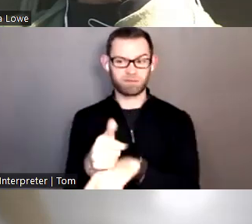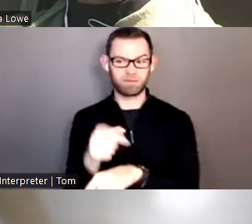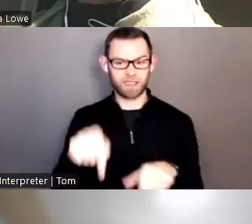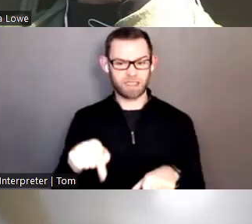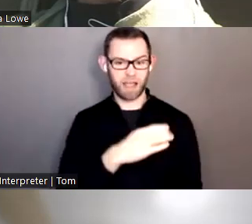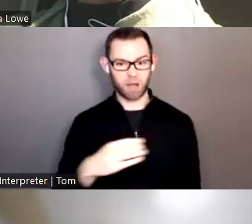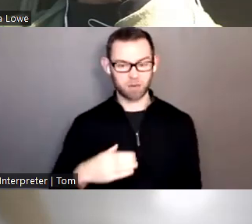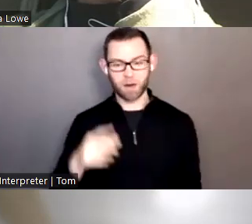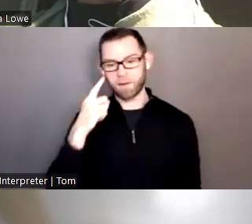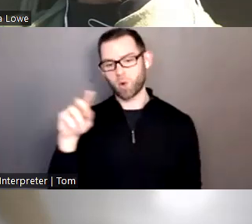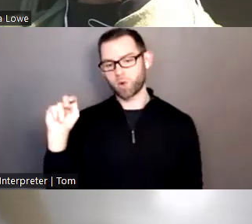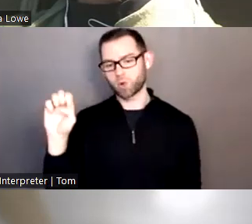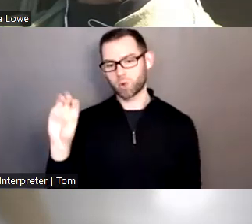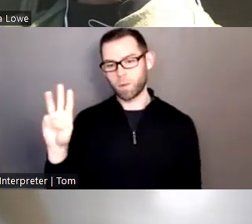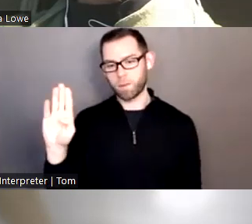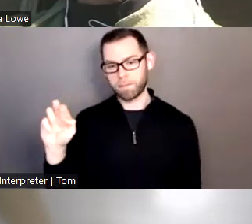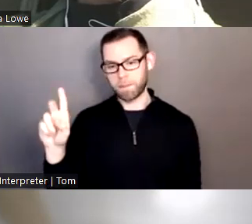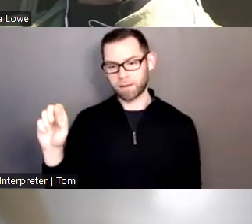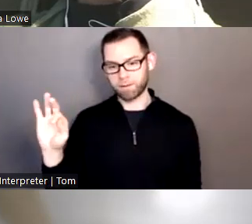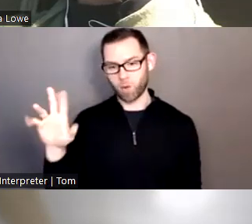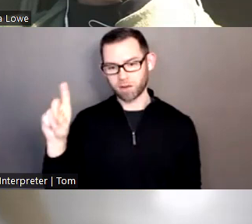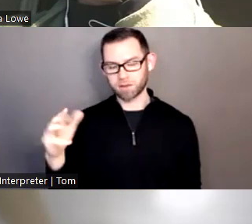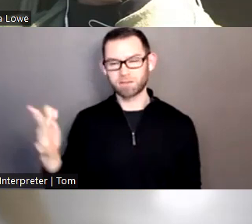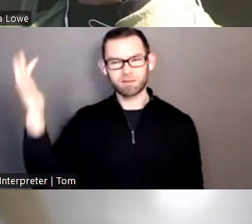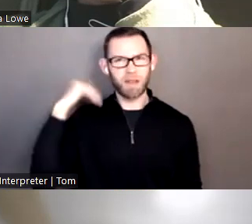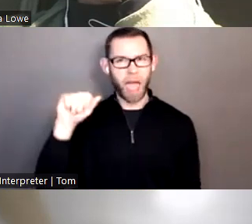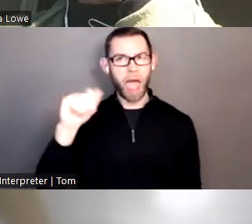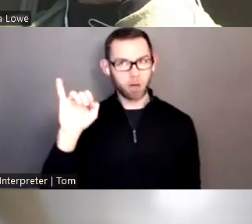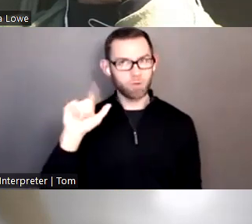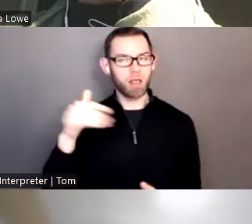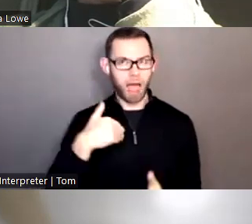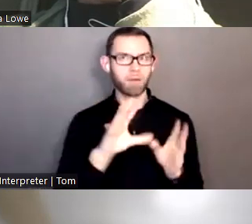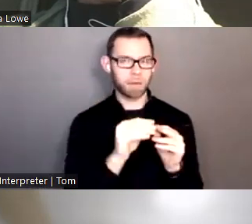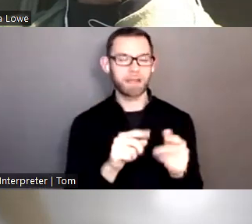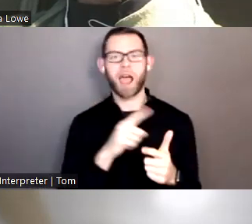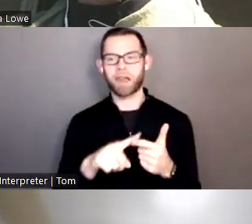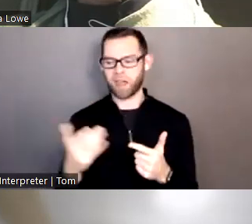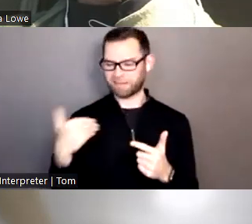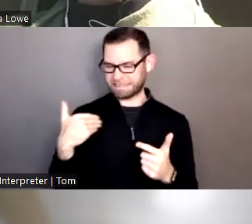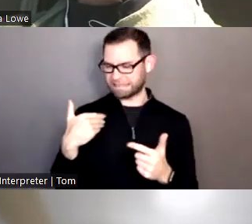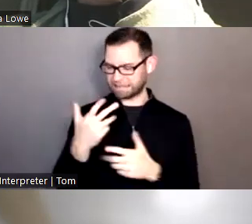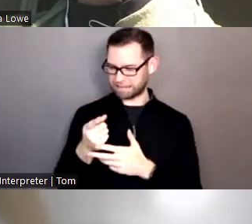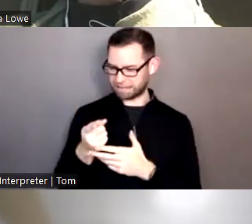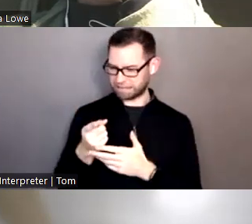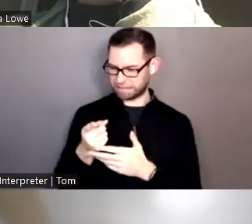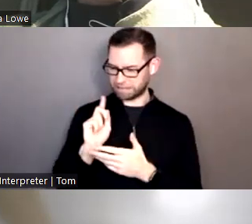là, yon en avril, et yo c'était dans 7 décembre.